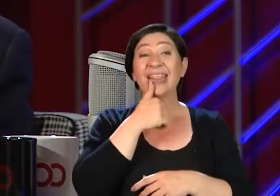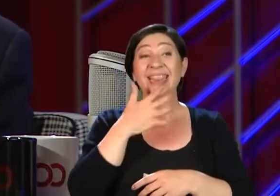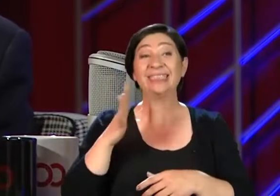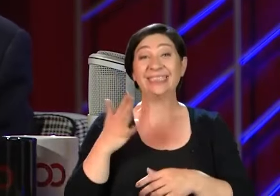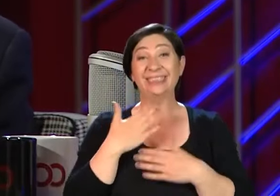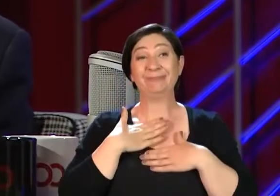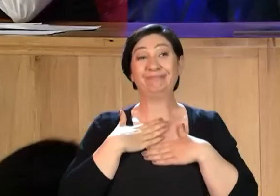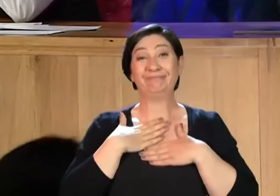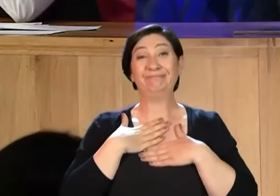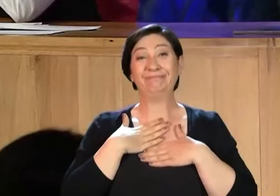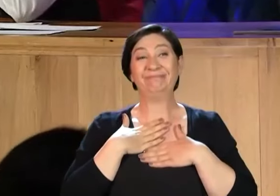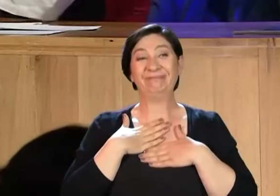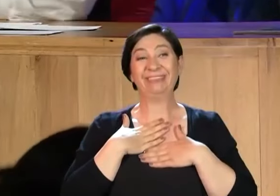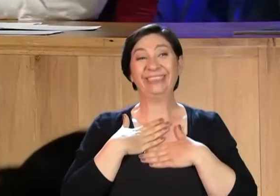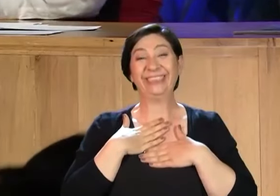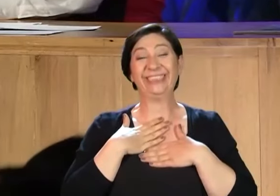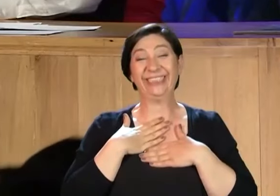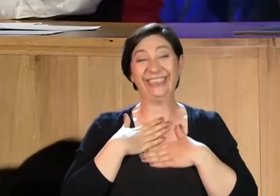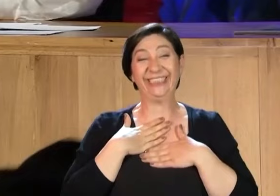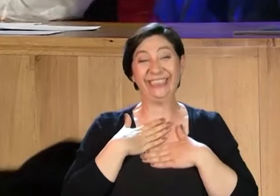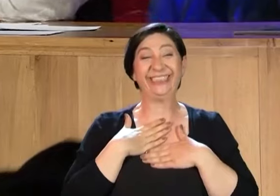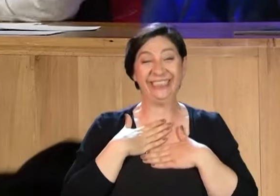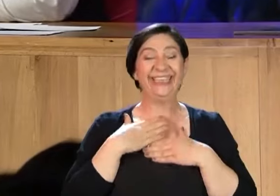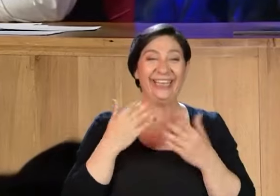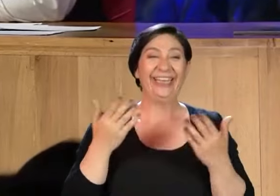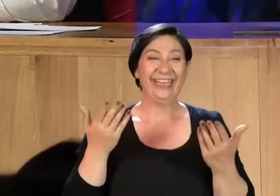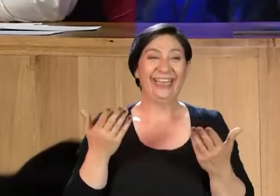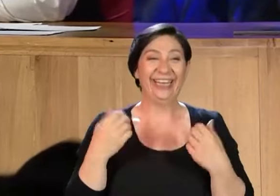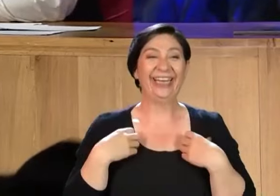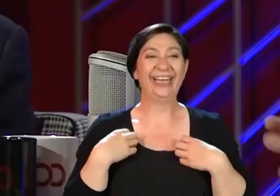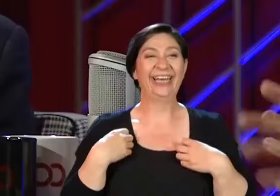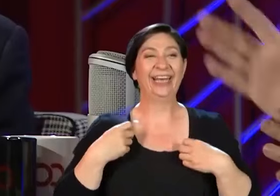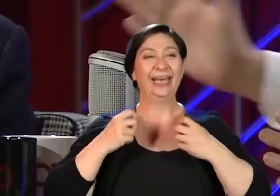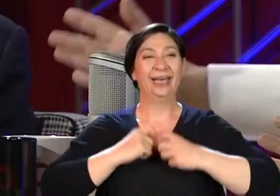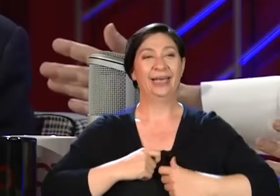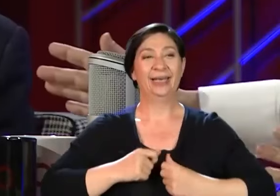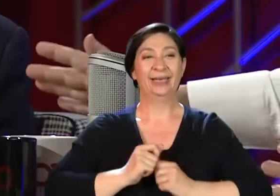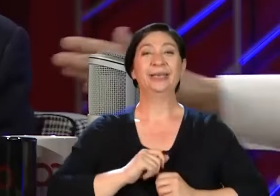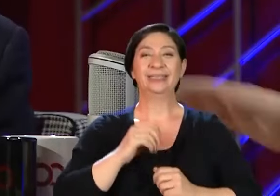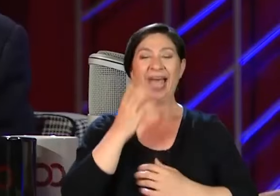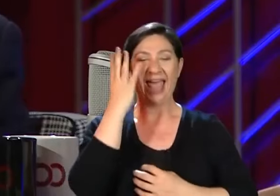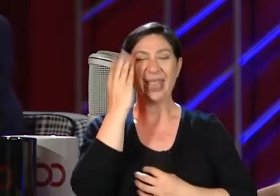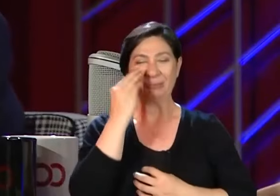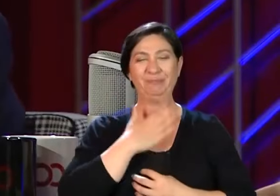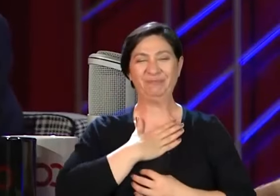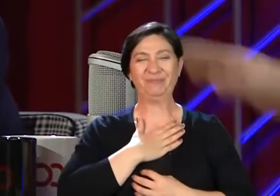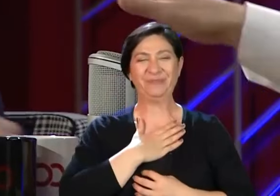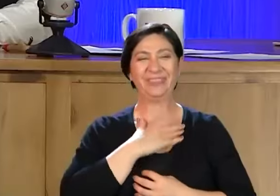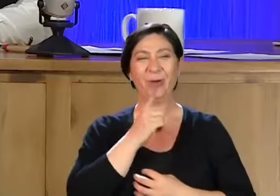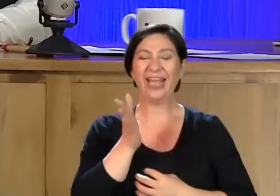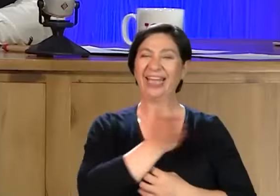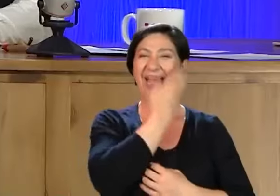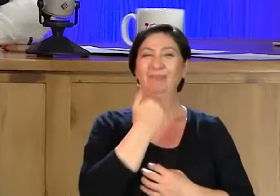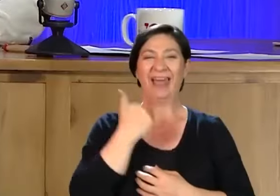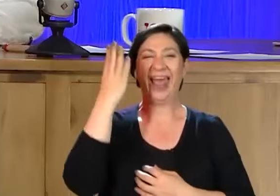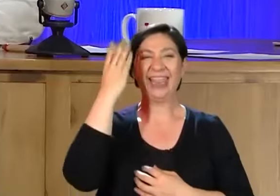evliyim. Yani dolayısıyla yani bunu anlıyorum. Anladım. Bunu anlıyorum. Tamam, bunu anlıyorum. Oraya geçelim.